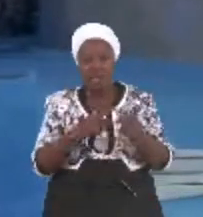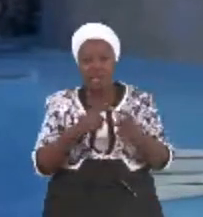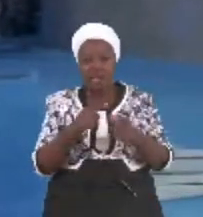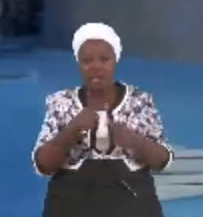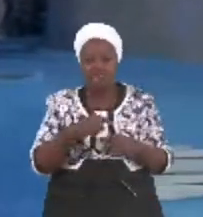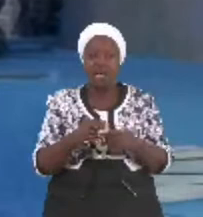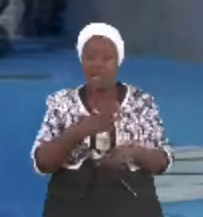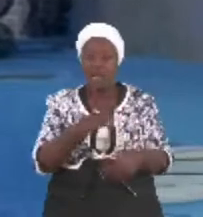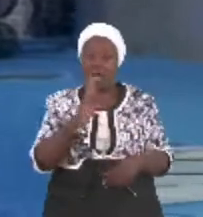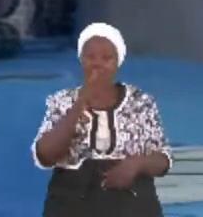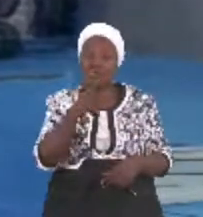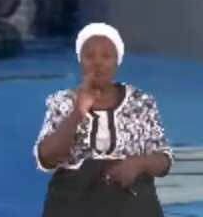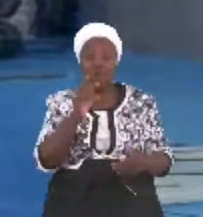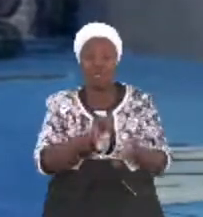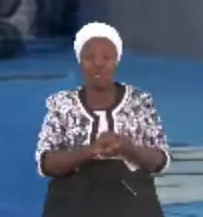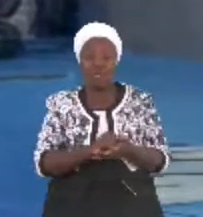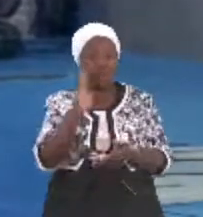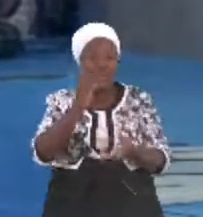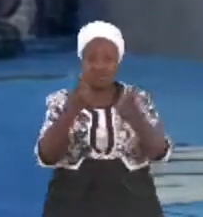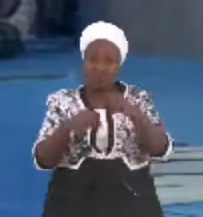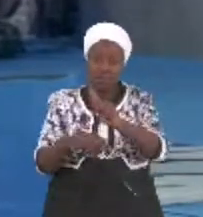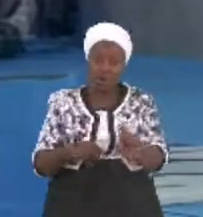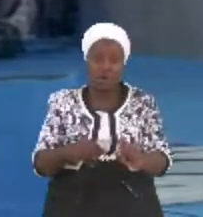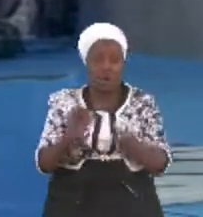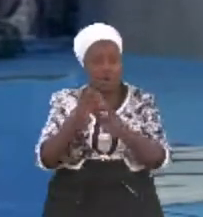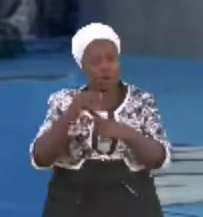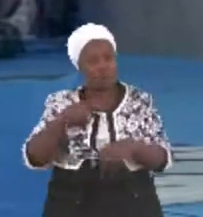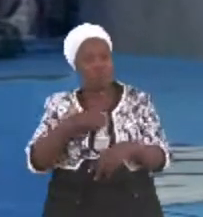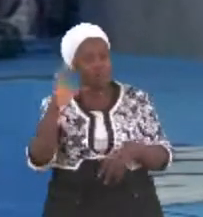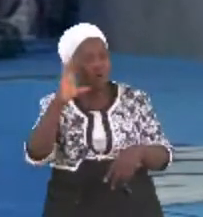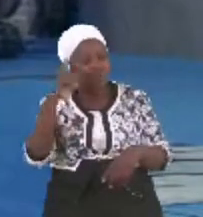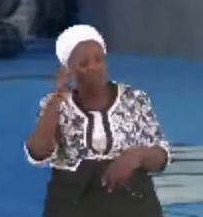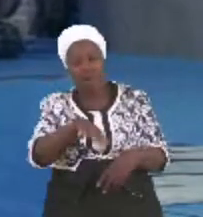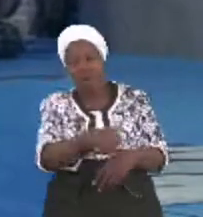doit venir ou devons-nous en attendre un autre?